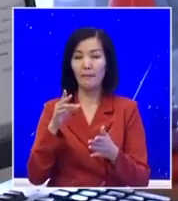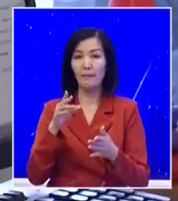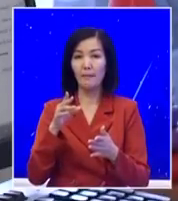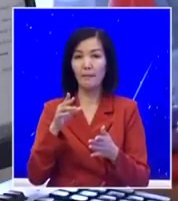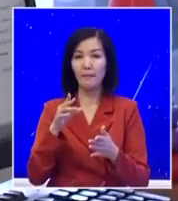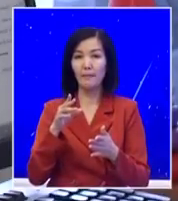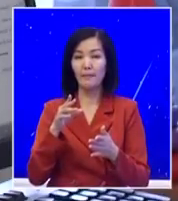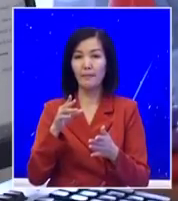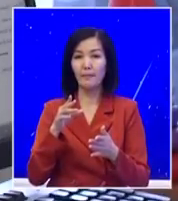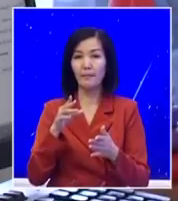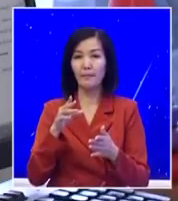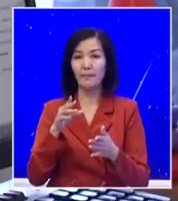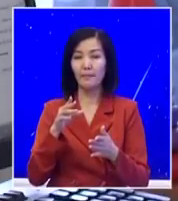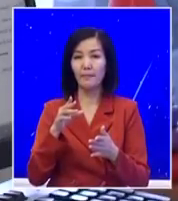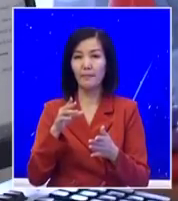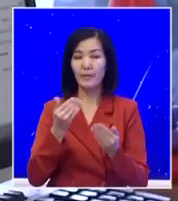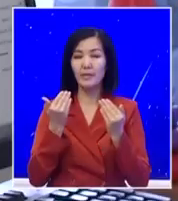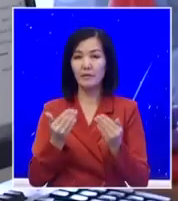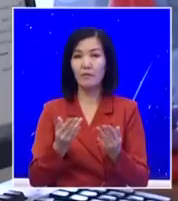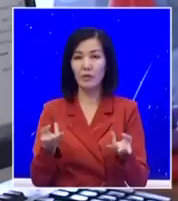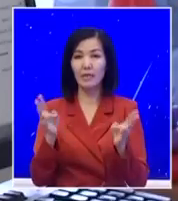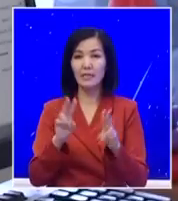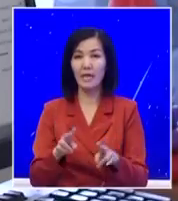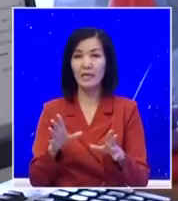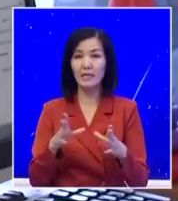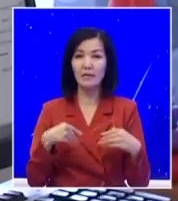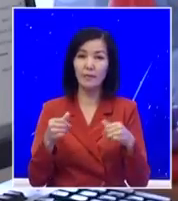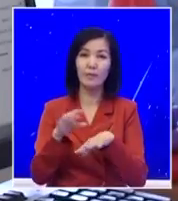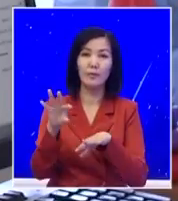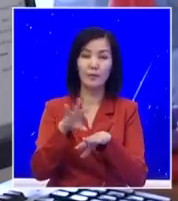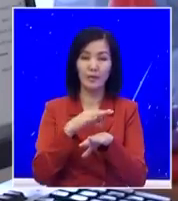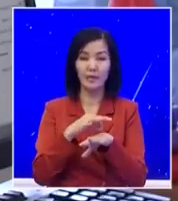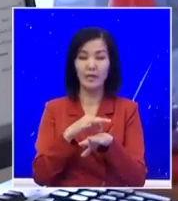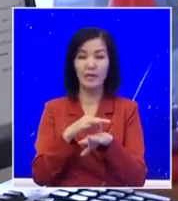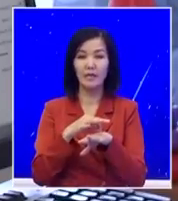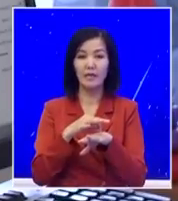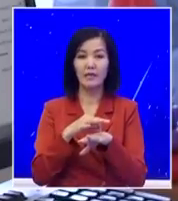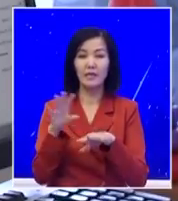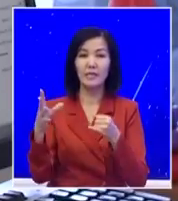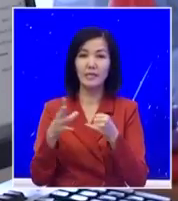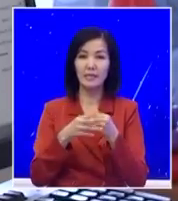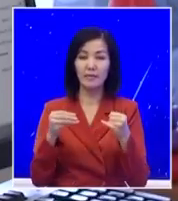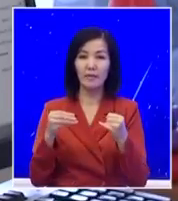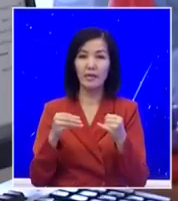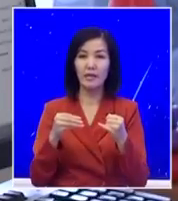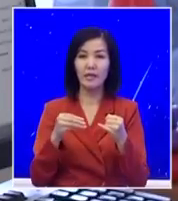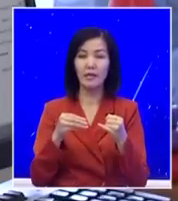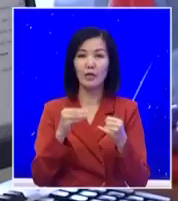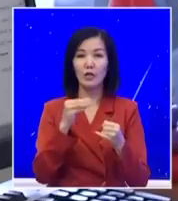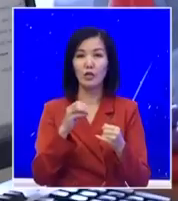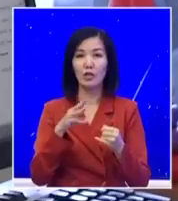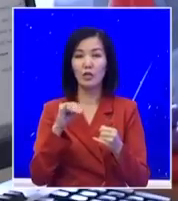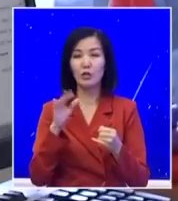очень хорошо приняла. Поэтому мы до сих пор остались здесь. Вообще считаю, что земля вот Семиреченская, она